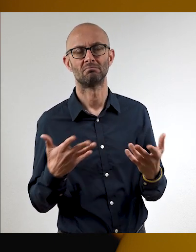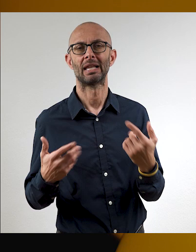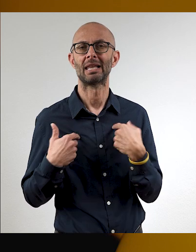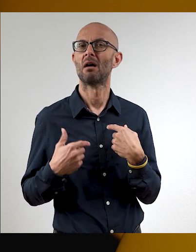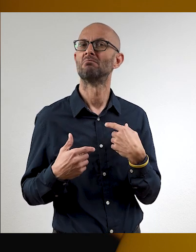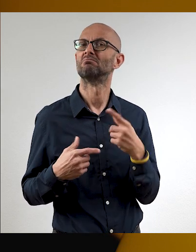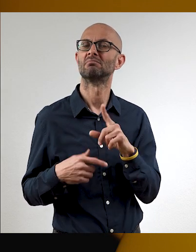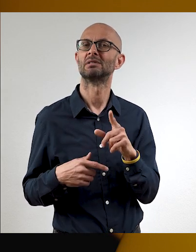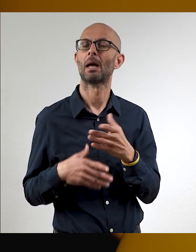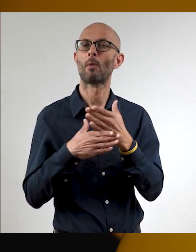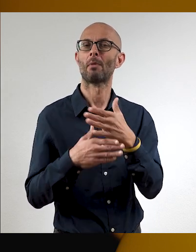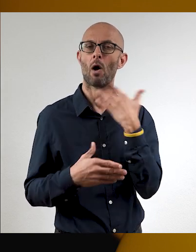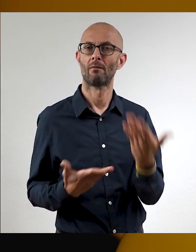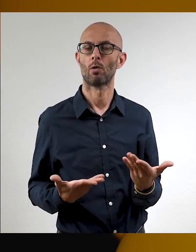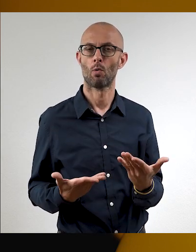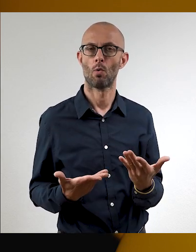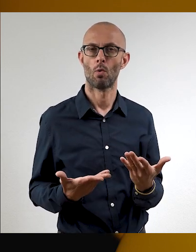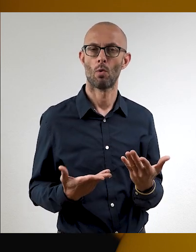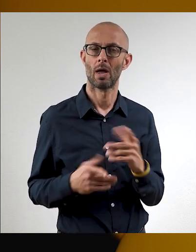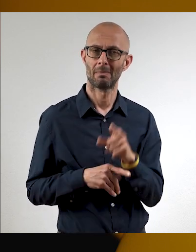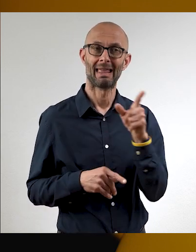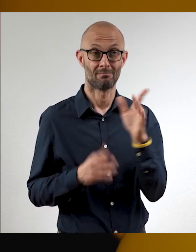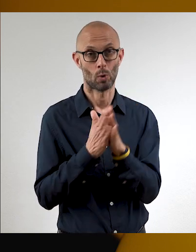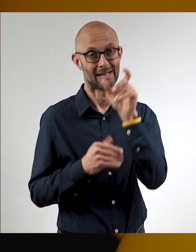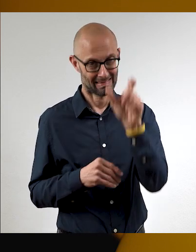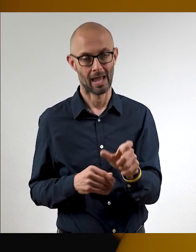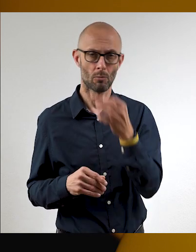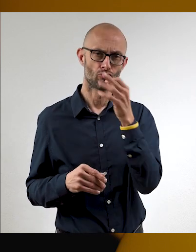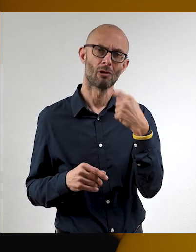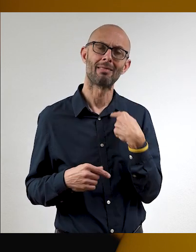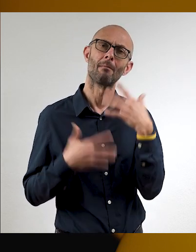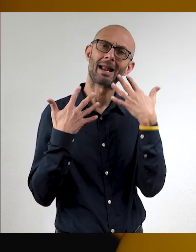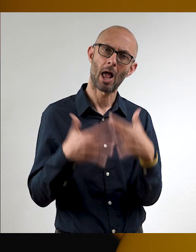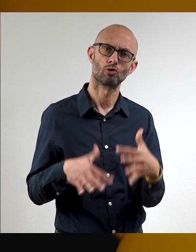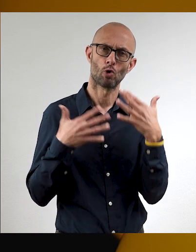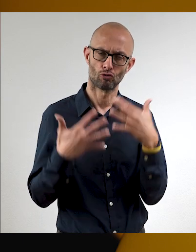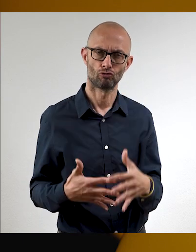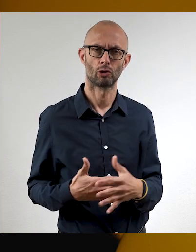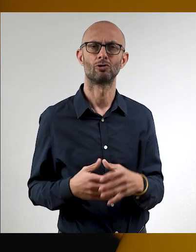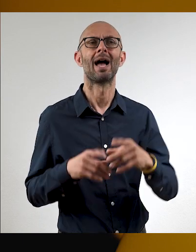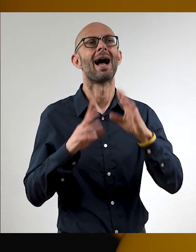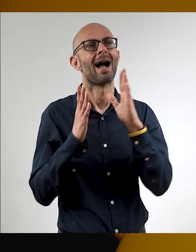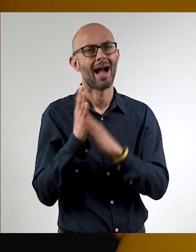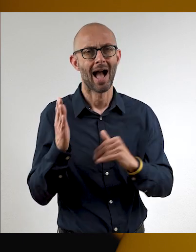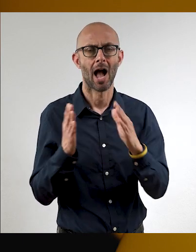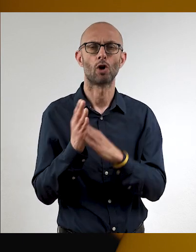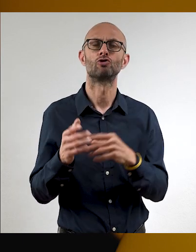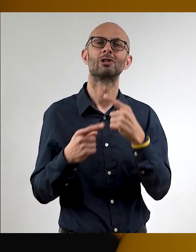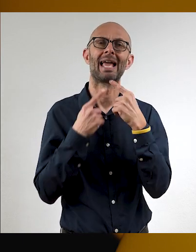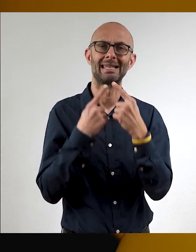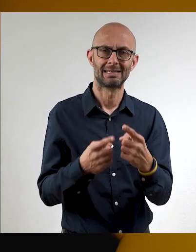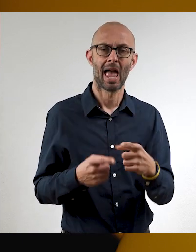nam kaj dosti ne pomagajo in bi tebe prosila, no, če nam obrazložiš, kakšne izjave